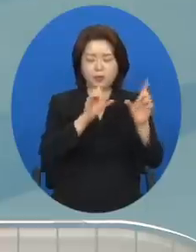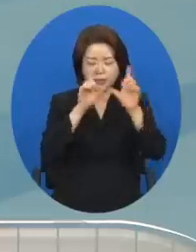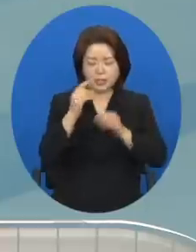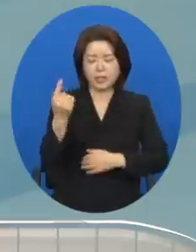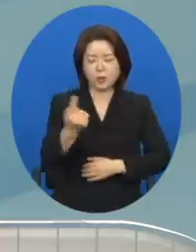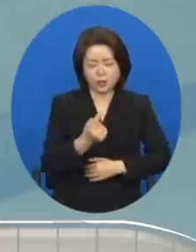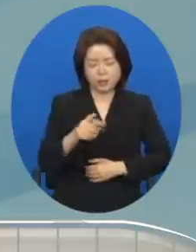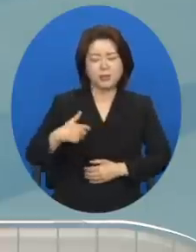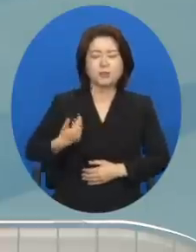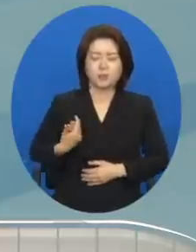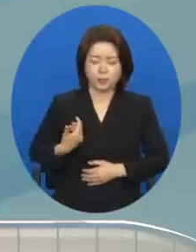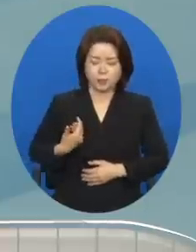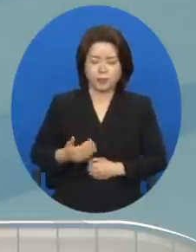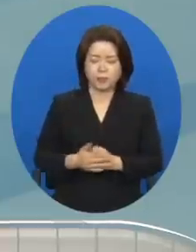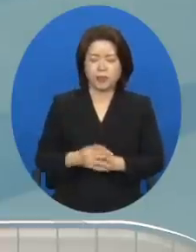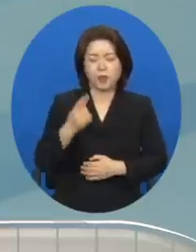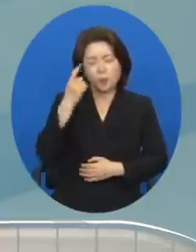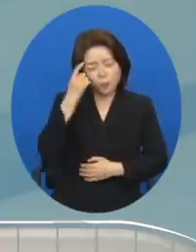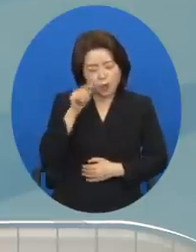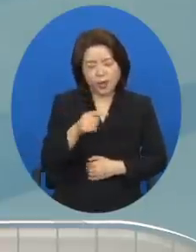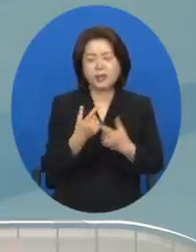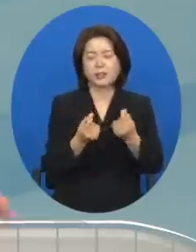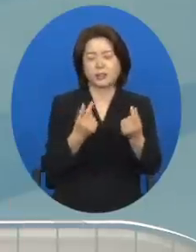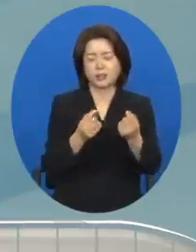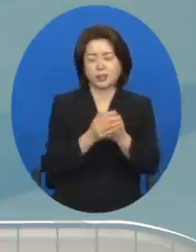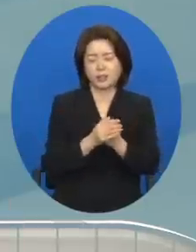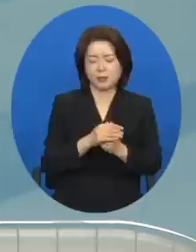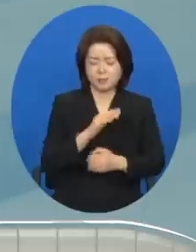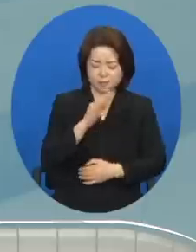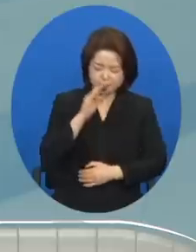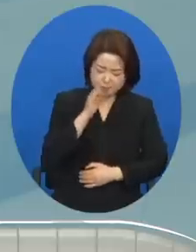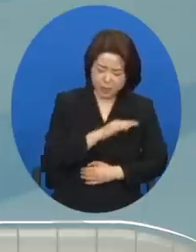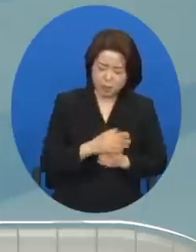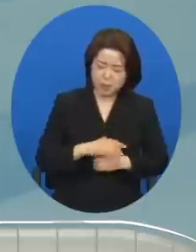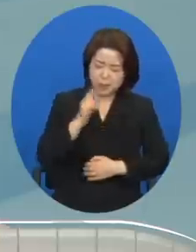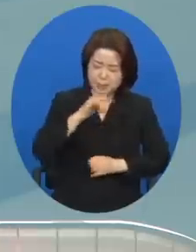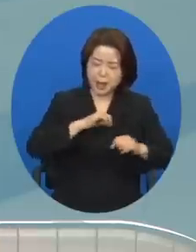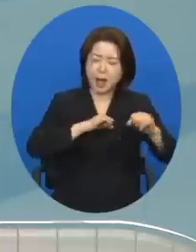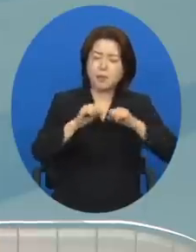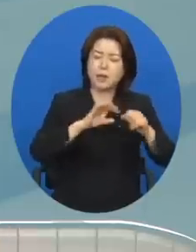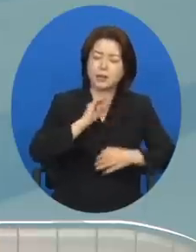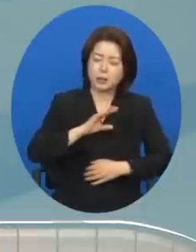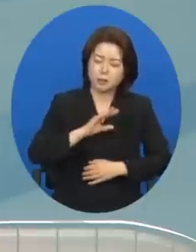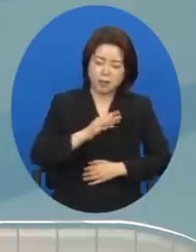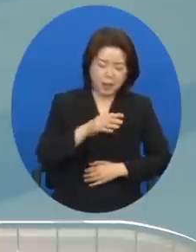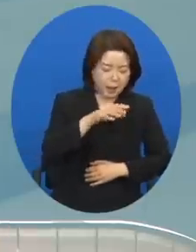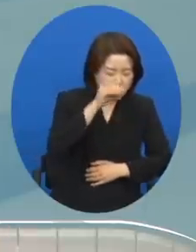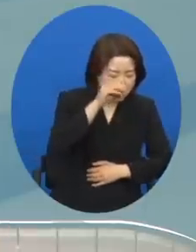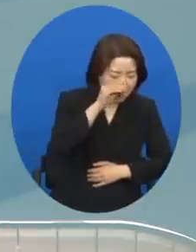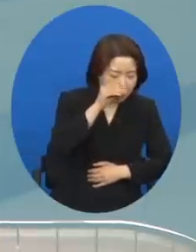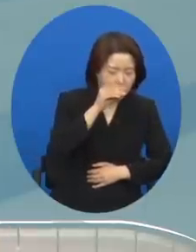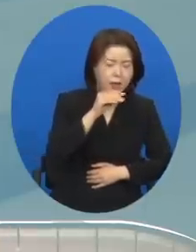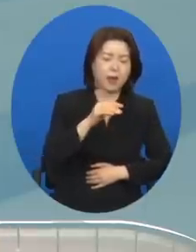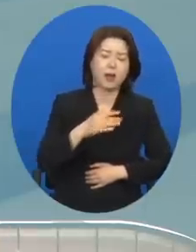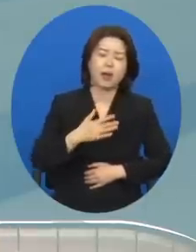모르겠습니다. 왜 그렇게 나쁜 것, 나쁜 행동만 자꾸 눈에 들어오는지